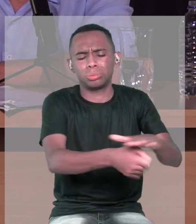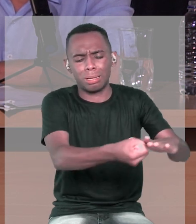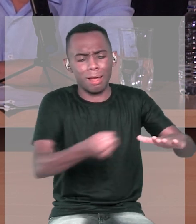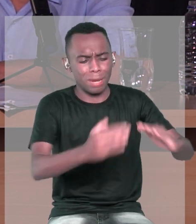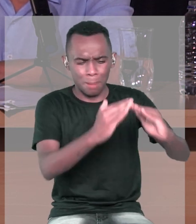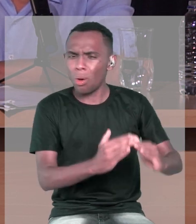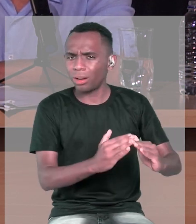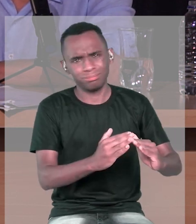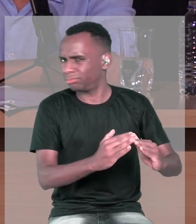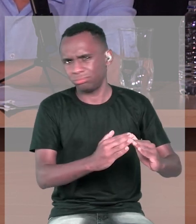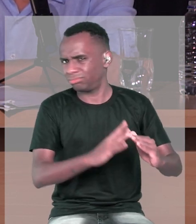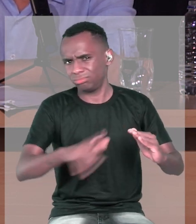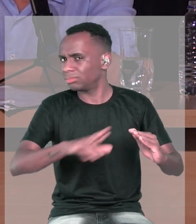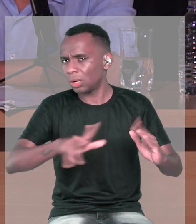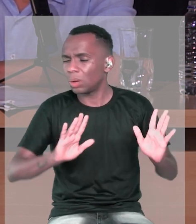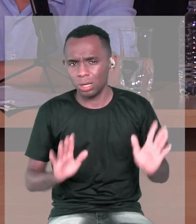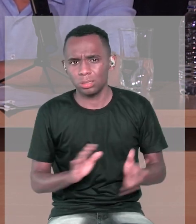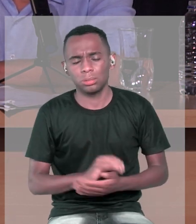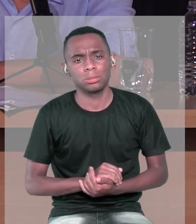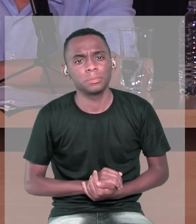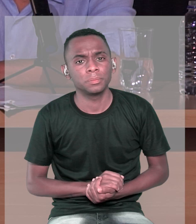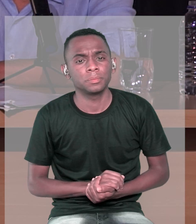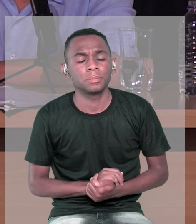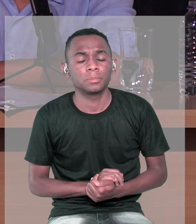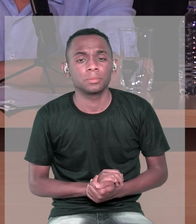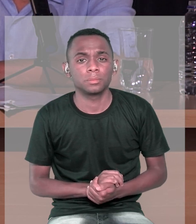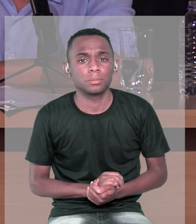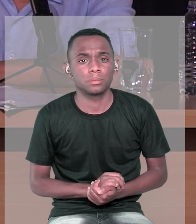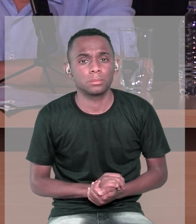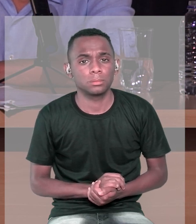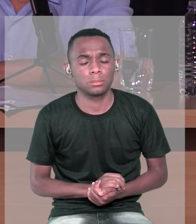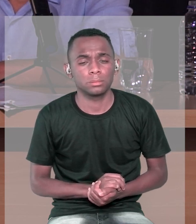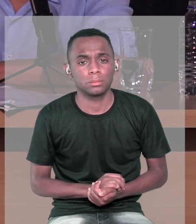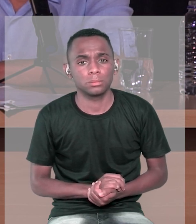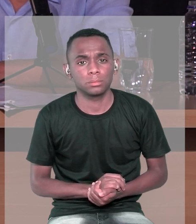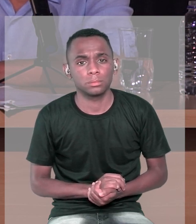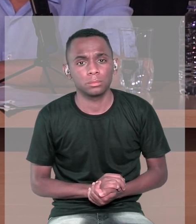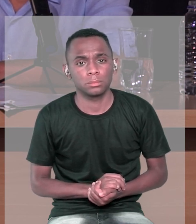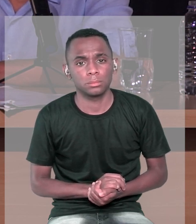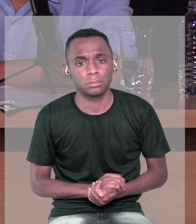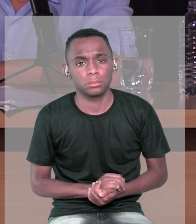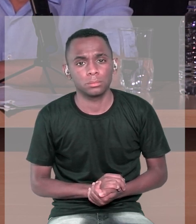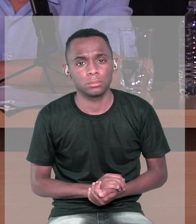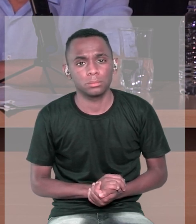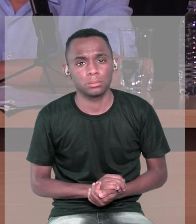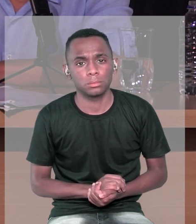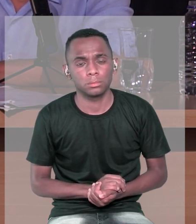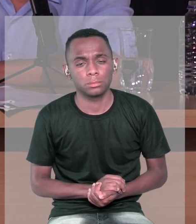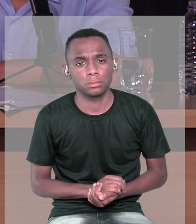Habiter, c'est s'aménager une place dans un milieu qui est